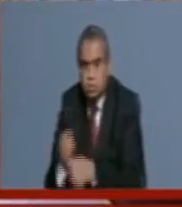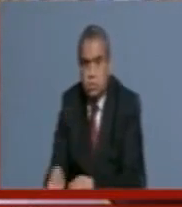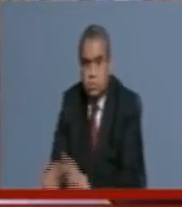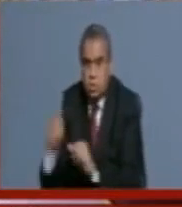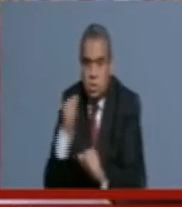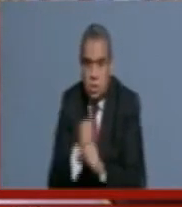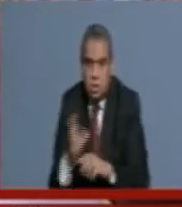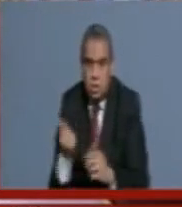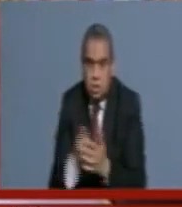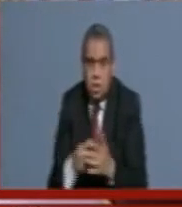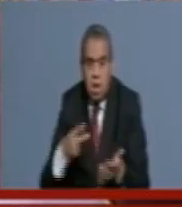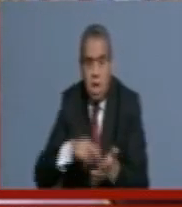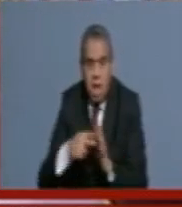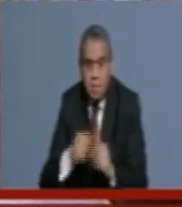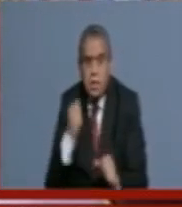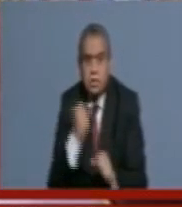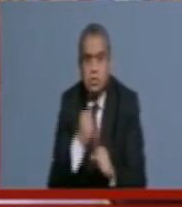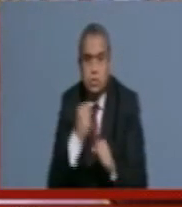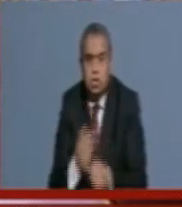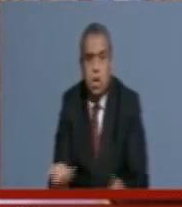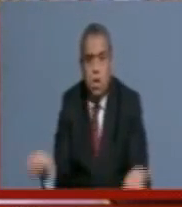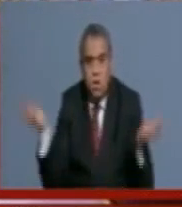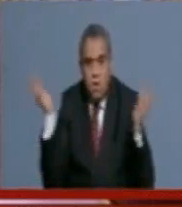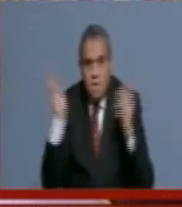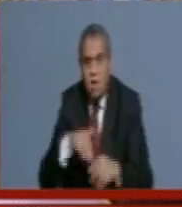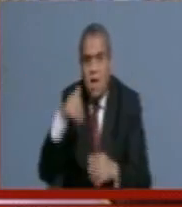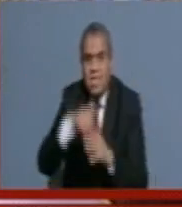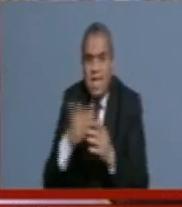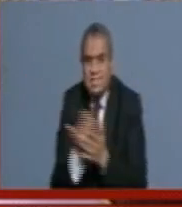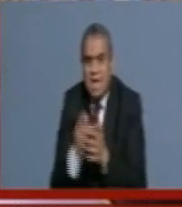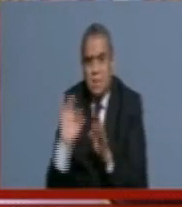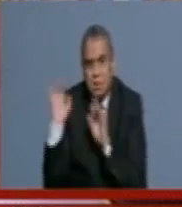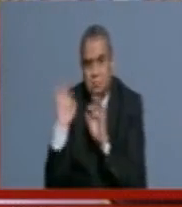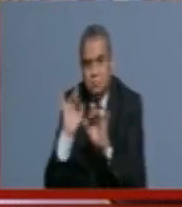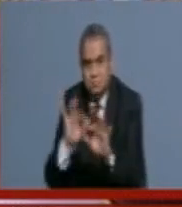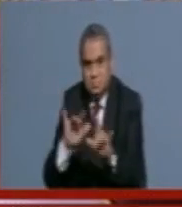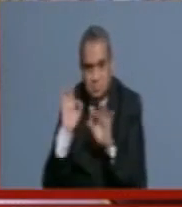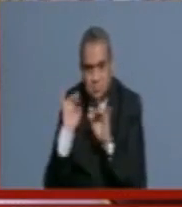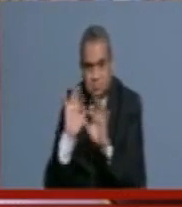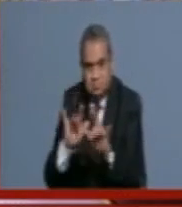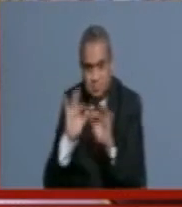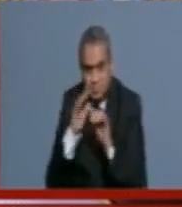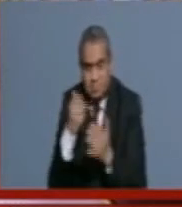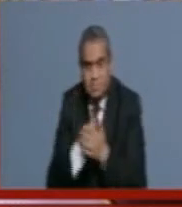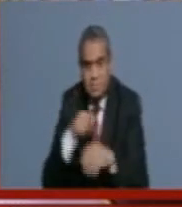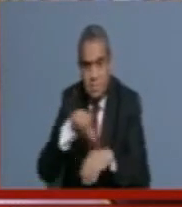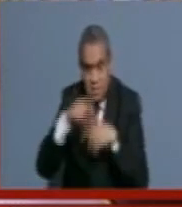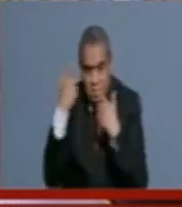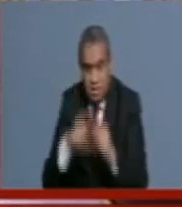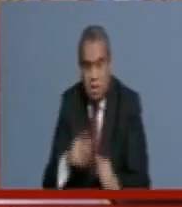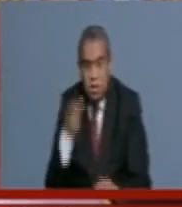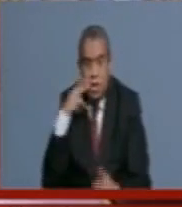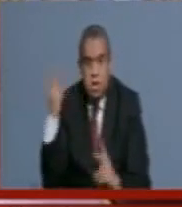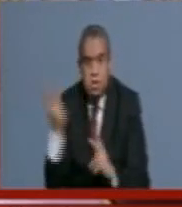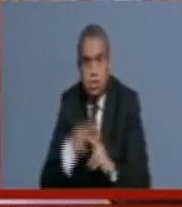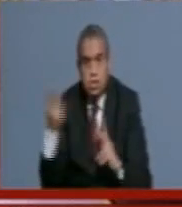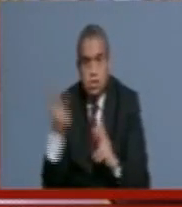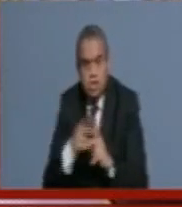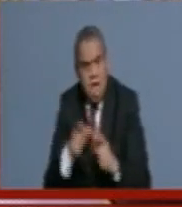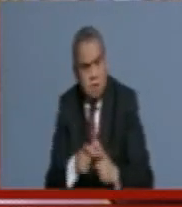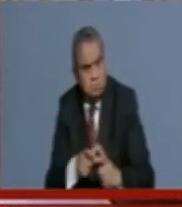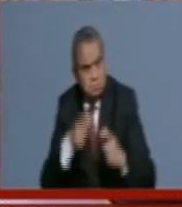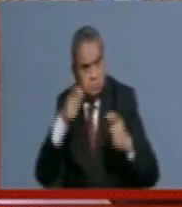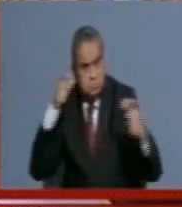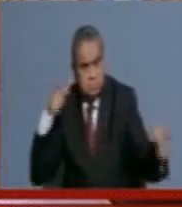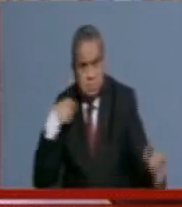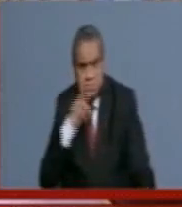كثافة في التصويت، وأوجد على الشارع فعلا لقينا كثافات عالية جدا وإقبال، ده